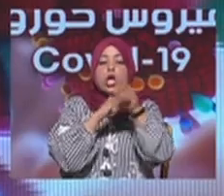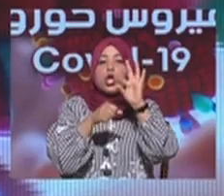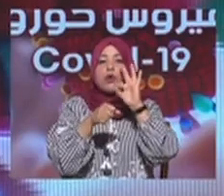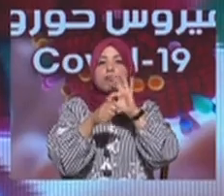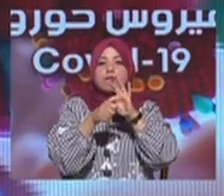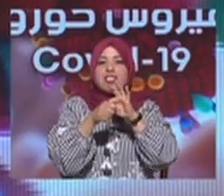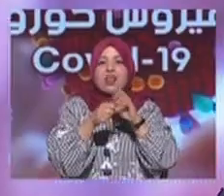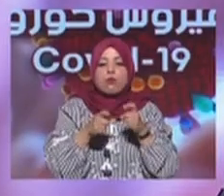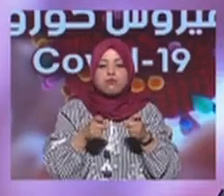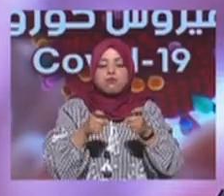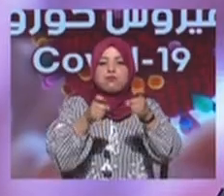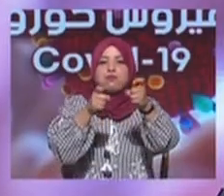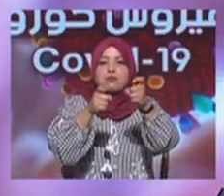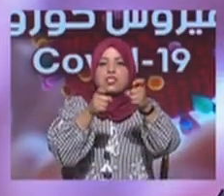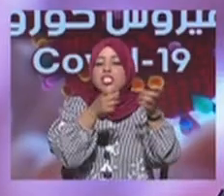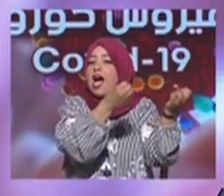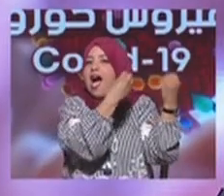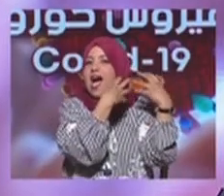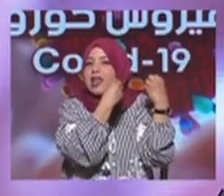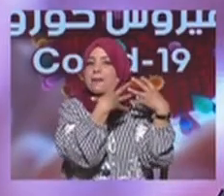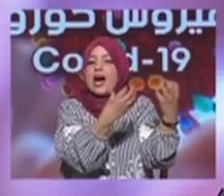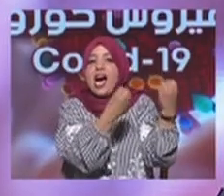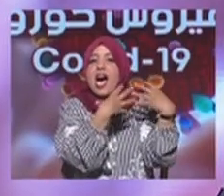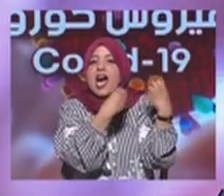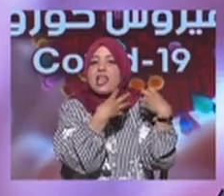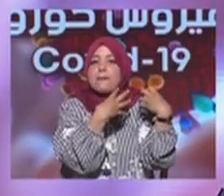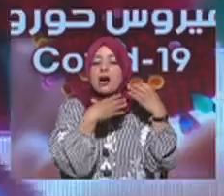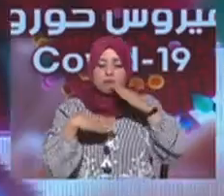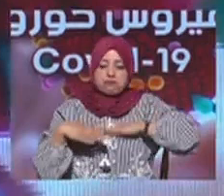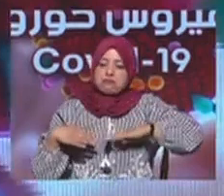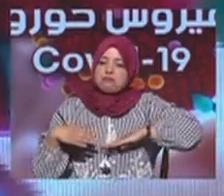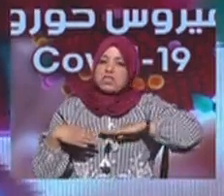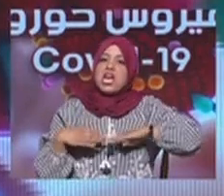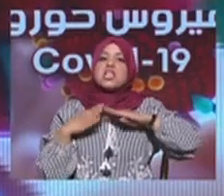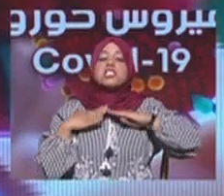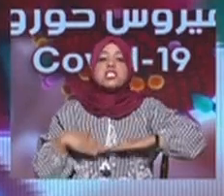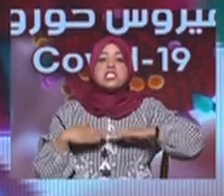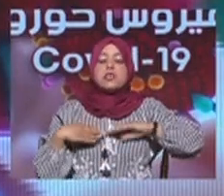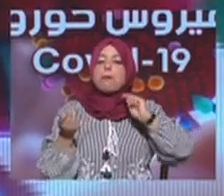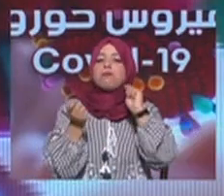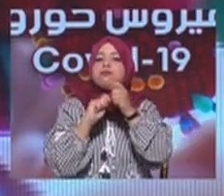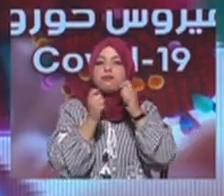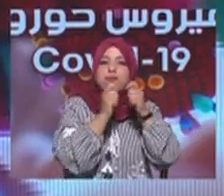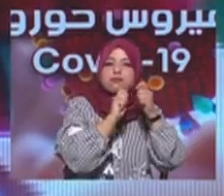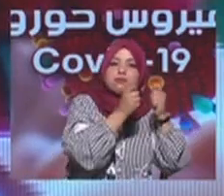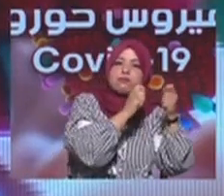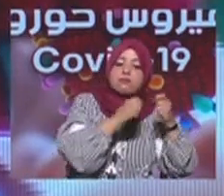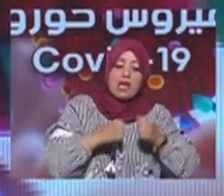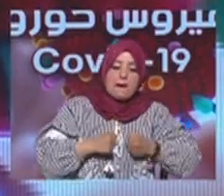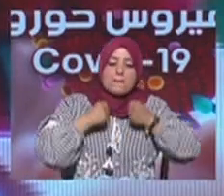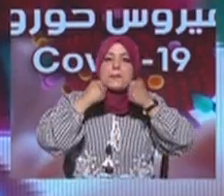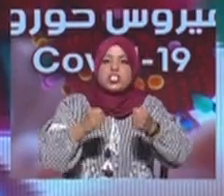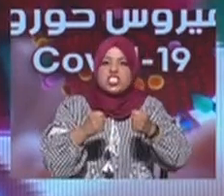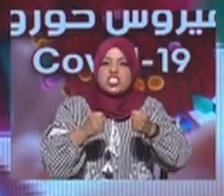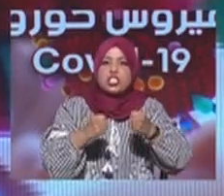ما علمك الصبر هو ما انت بتزيد تصبر عليه كي يقعد عوام وعوام وهو يتبدل وانت في جرته وهو يتبدل لا علمنا